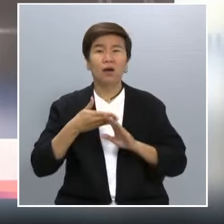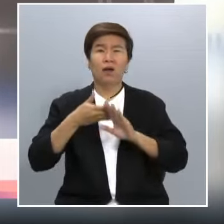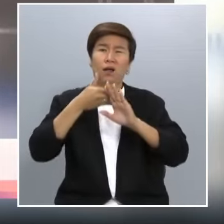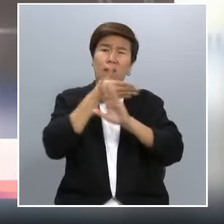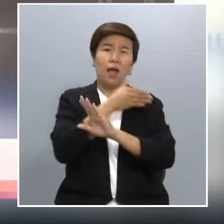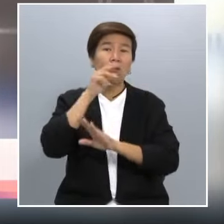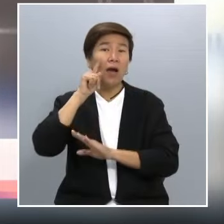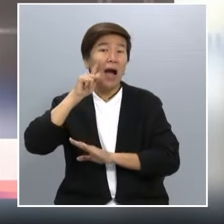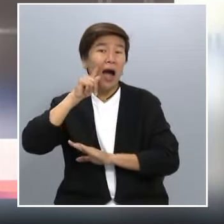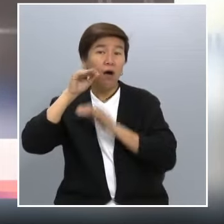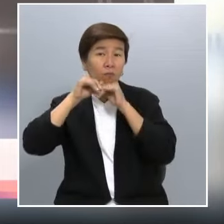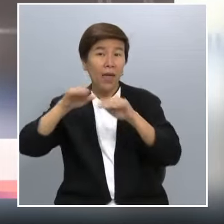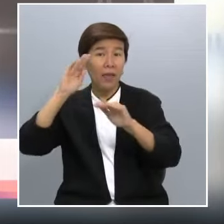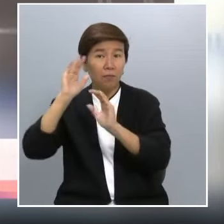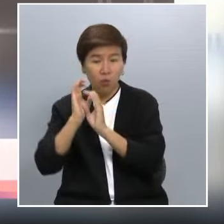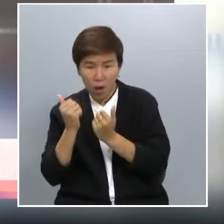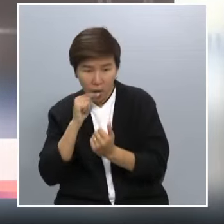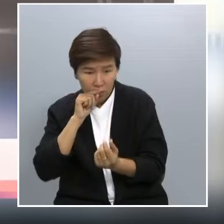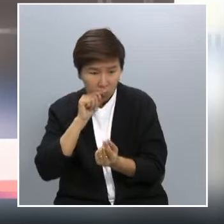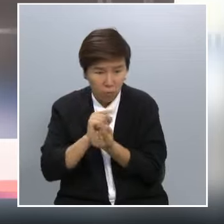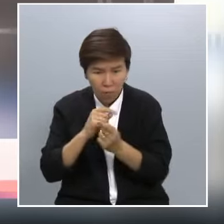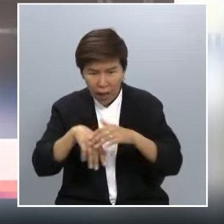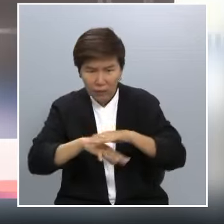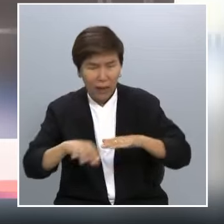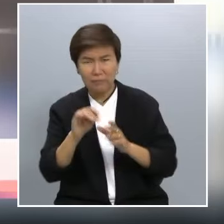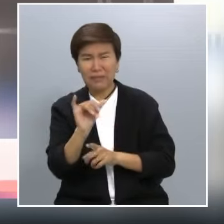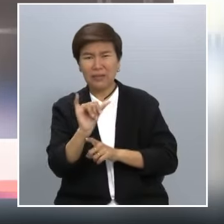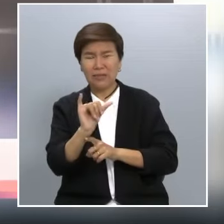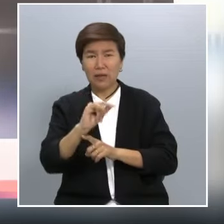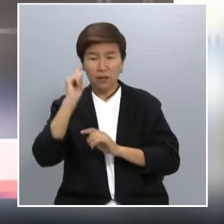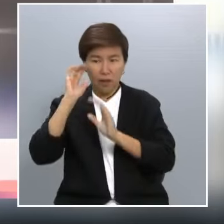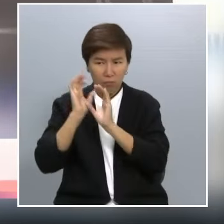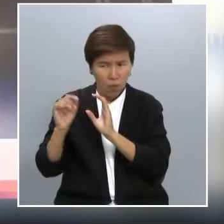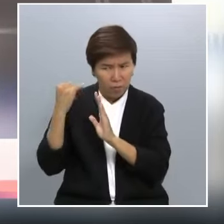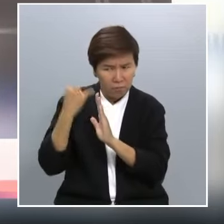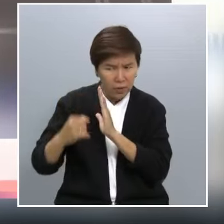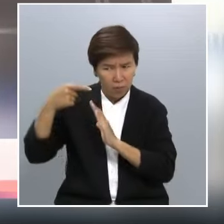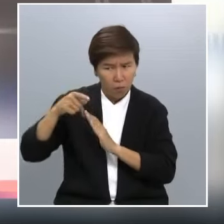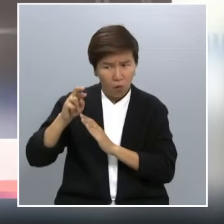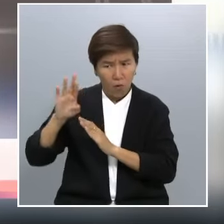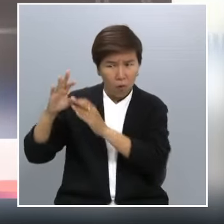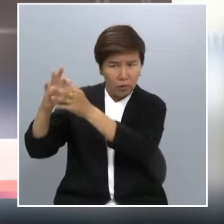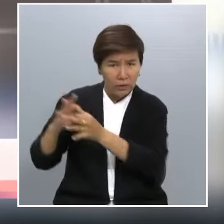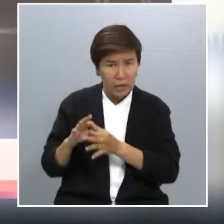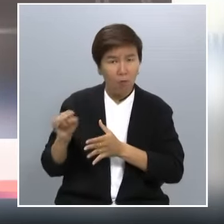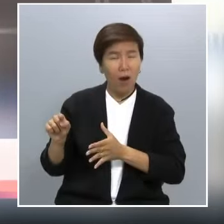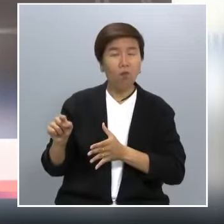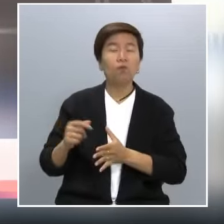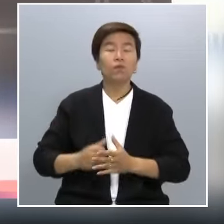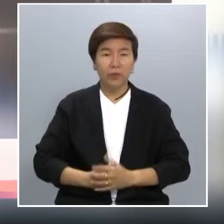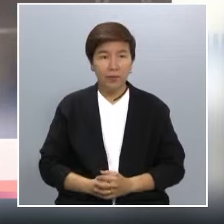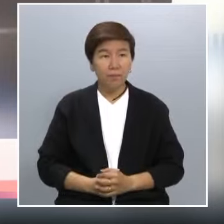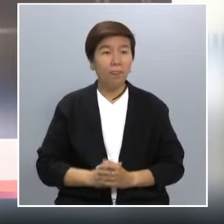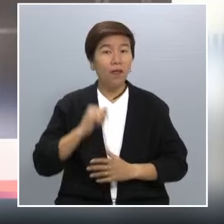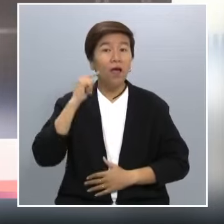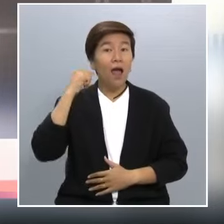งข่าวว่ายังไม่พบหลักฐานที่สาวไปถึงว่าตำรวจจะมีความผิดตามพ.ร.บ.อุ้มหายไหมเรื่องนี้คุณวิบอกนะ